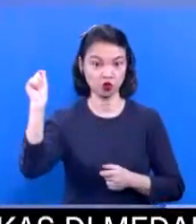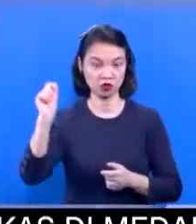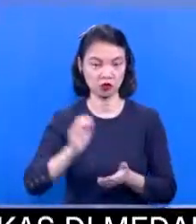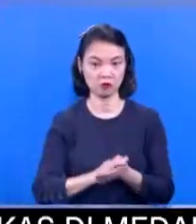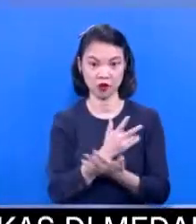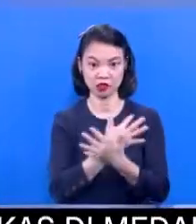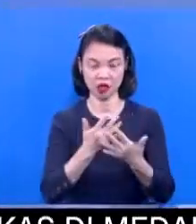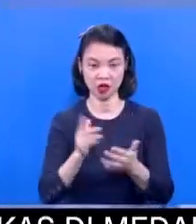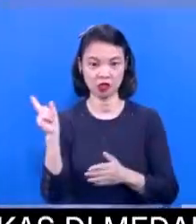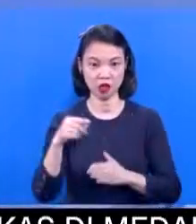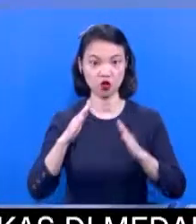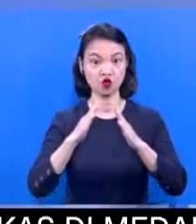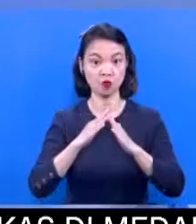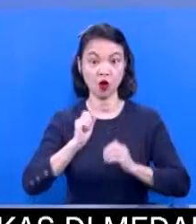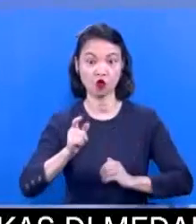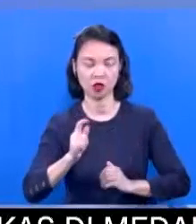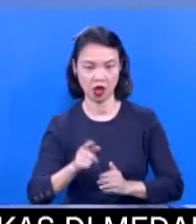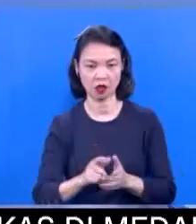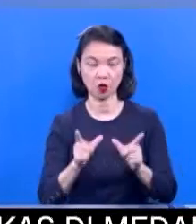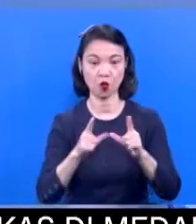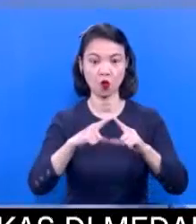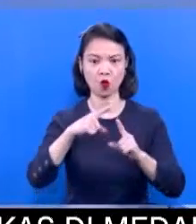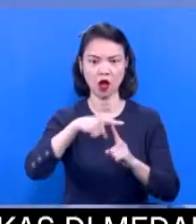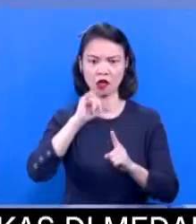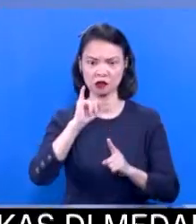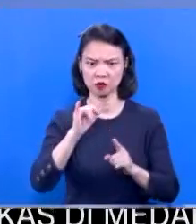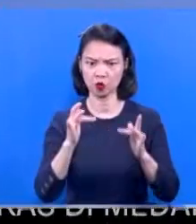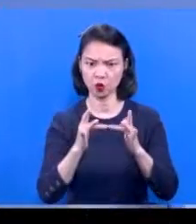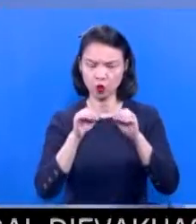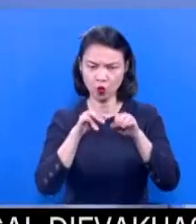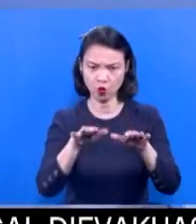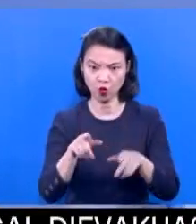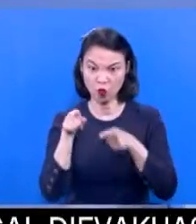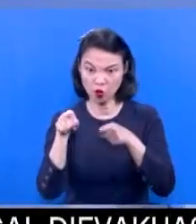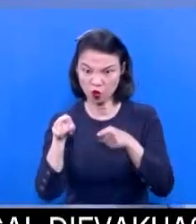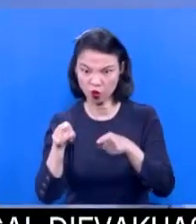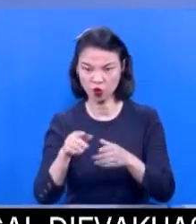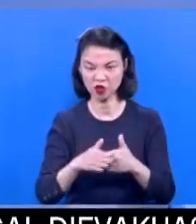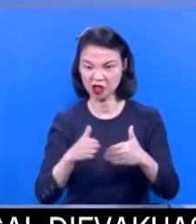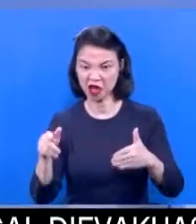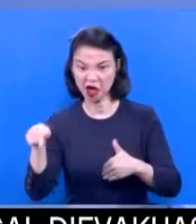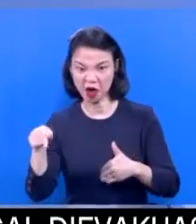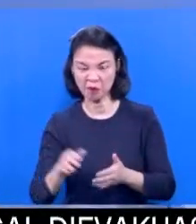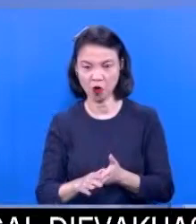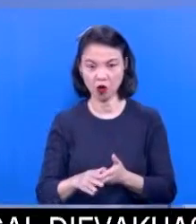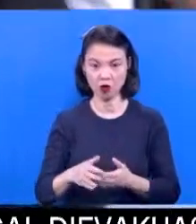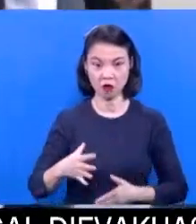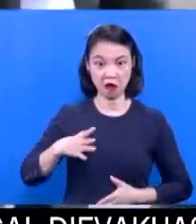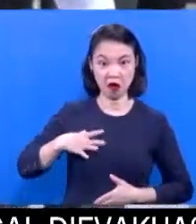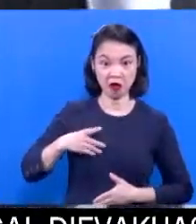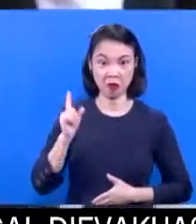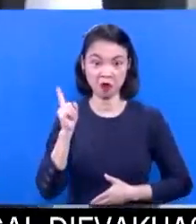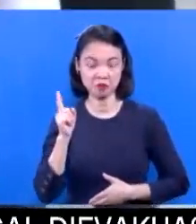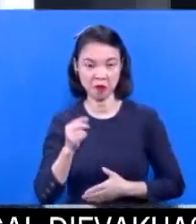Kabupaten Bogor Jawa Barat Wati sebelumnya sempat viral lantaran menuding tetangganya melakukan pesugihan babi ngepet the